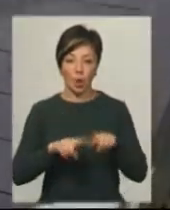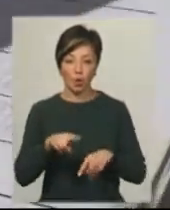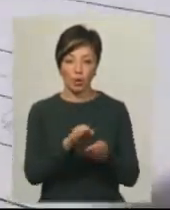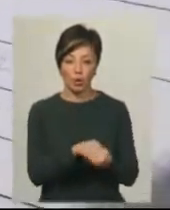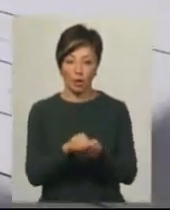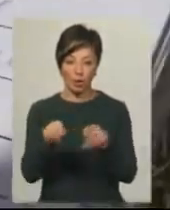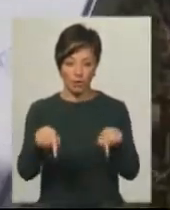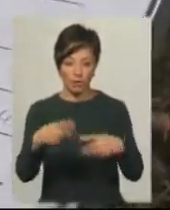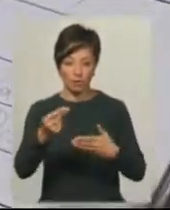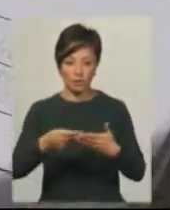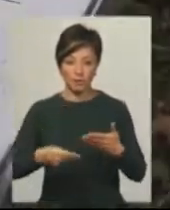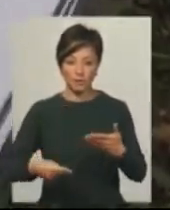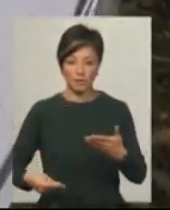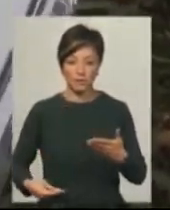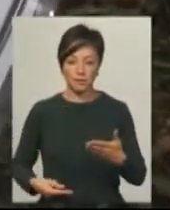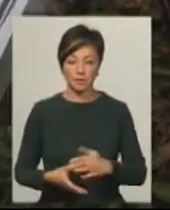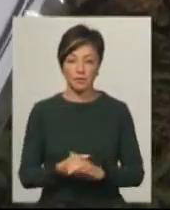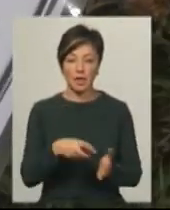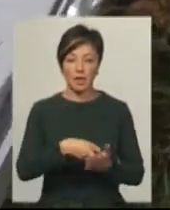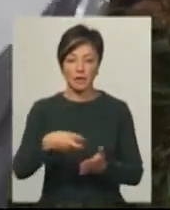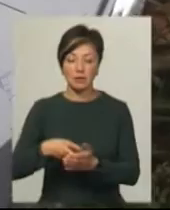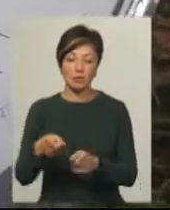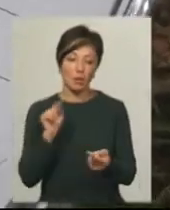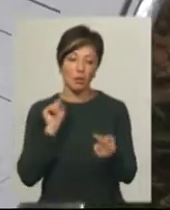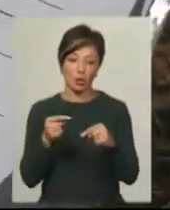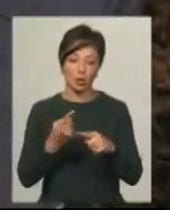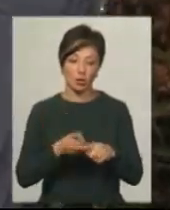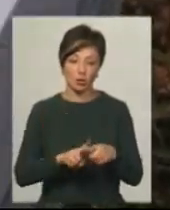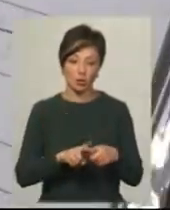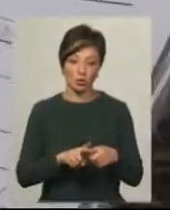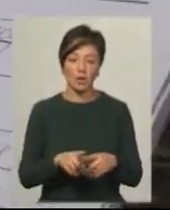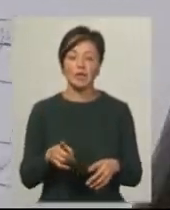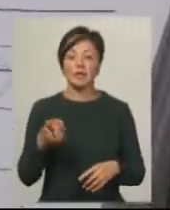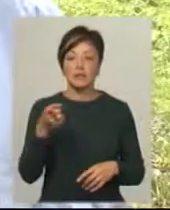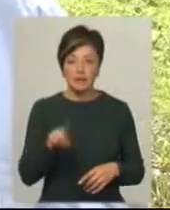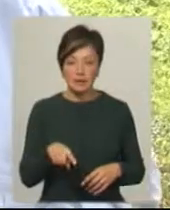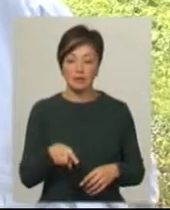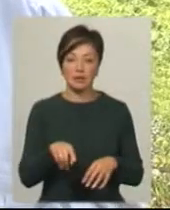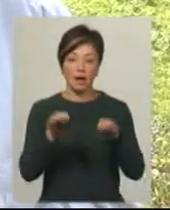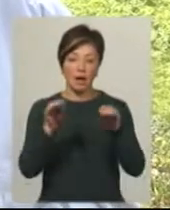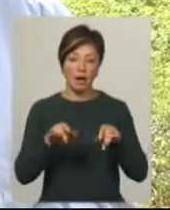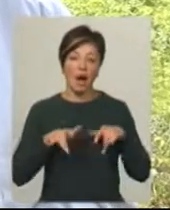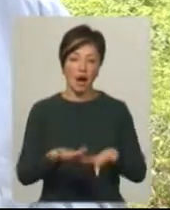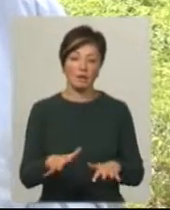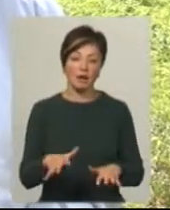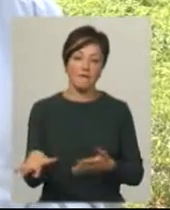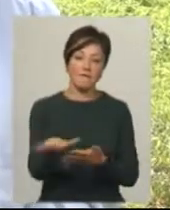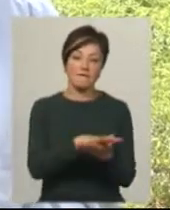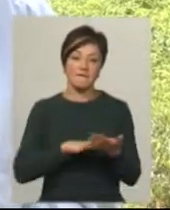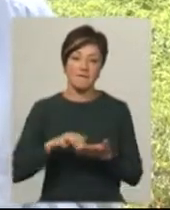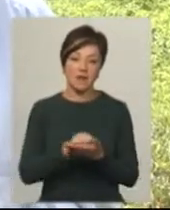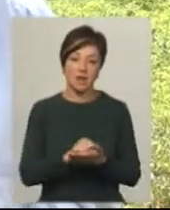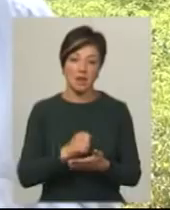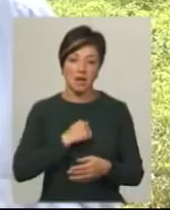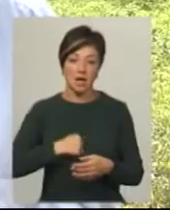захоронених, ось вони підписали листи про те, що вони проти того. Це акт вандалізму, який